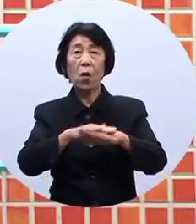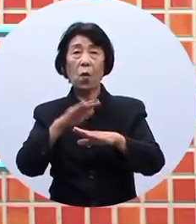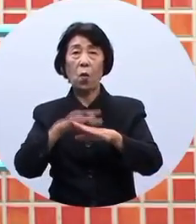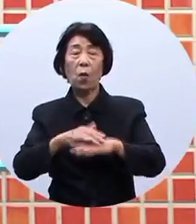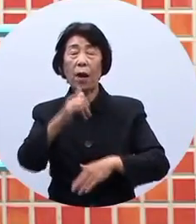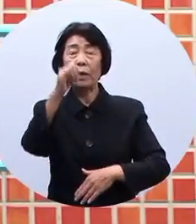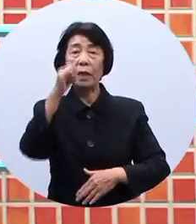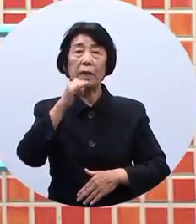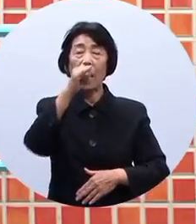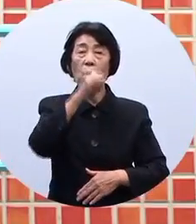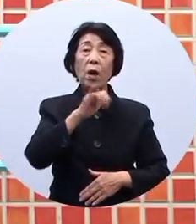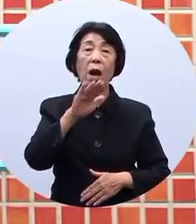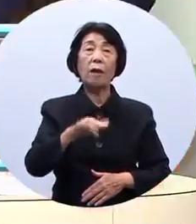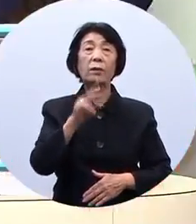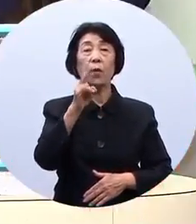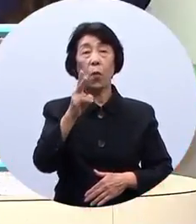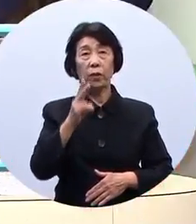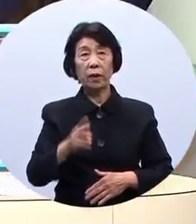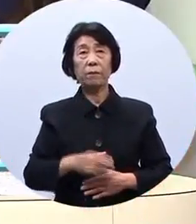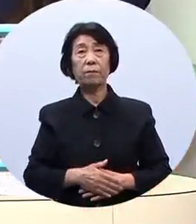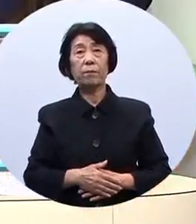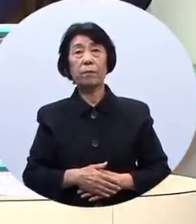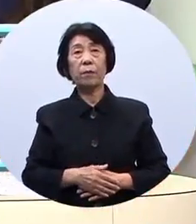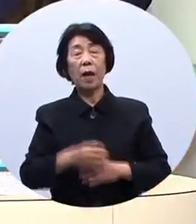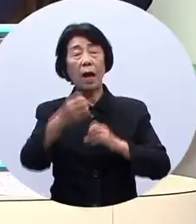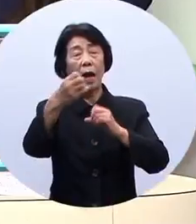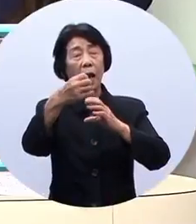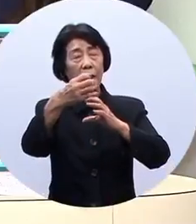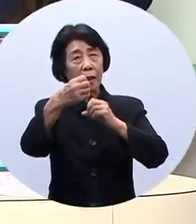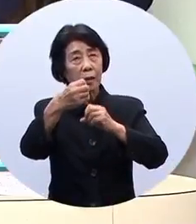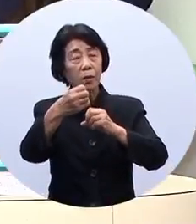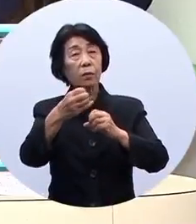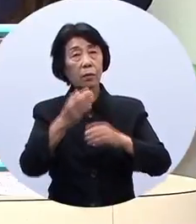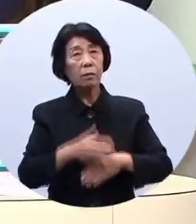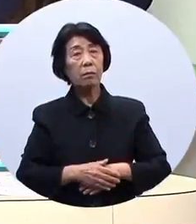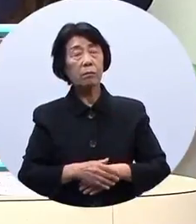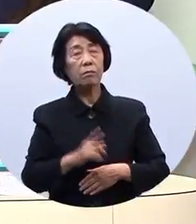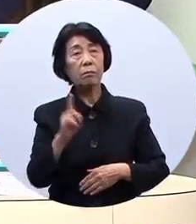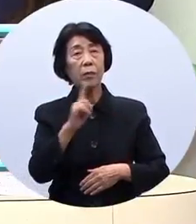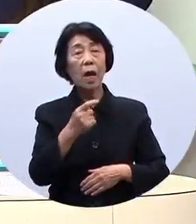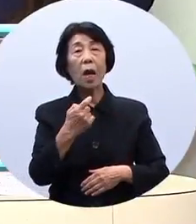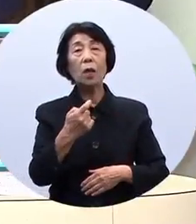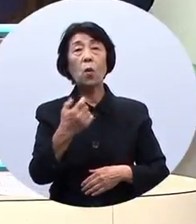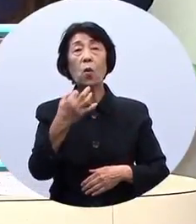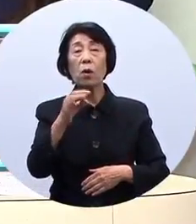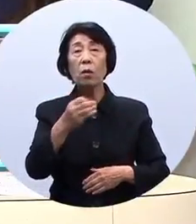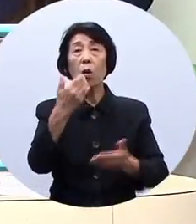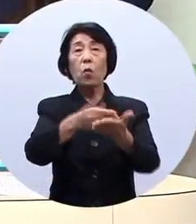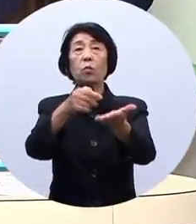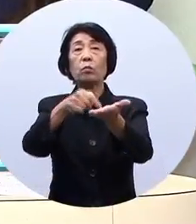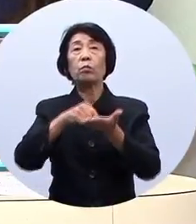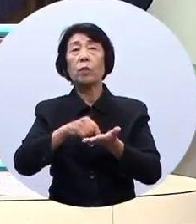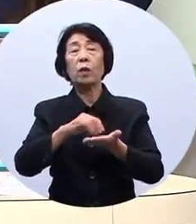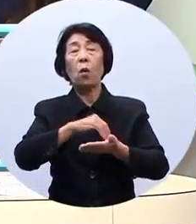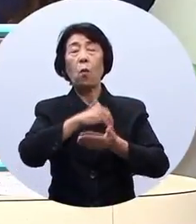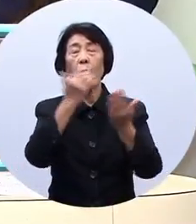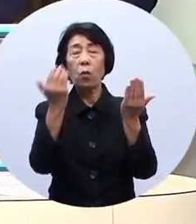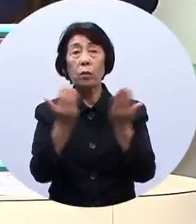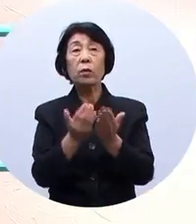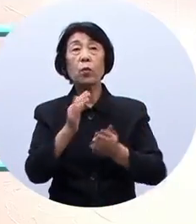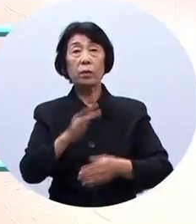電話がかかっているようです。話をしているうちに何らかの料金を請求されることがほとんど